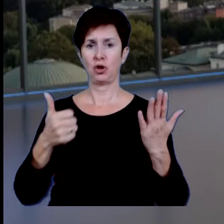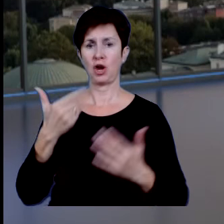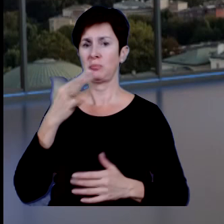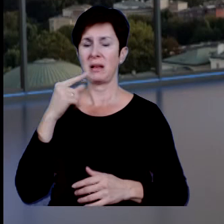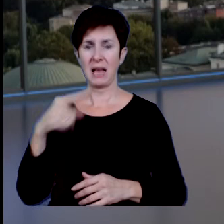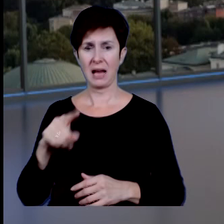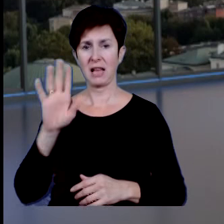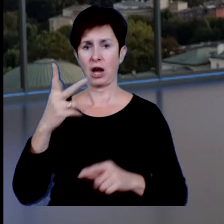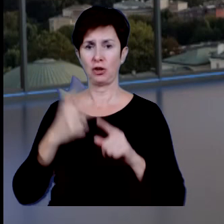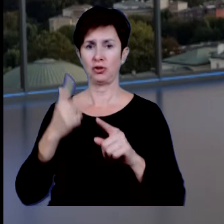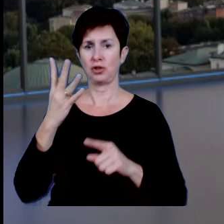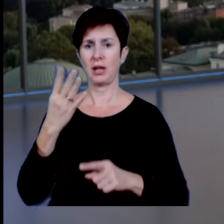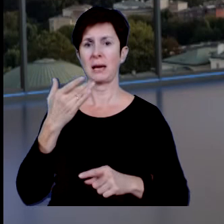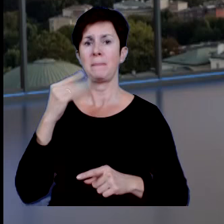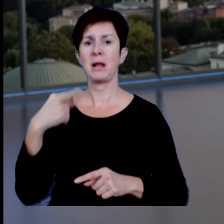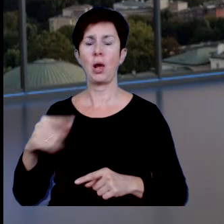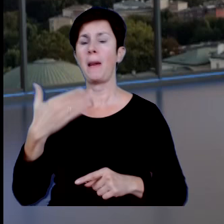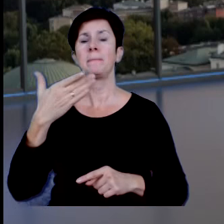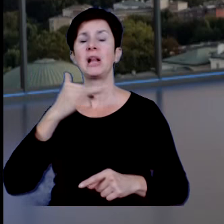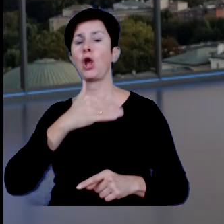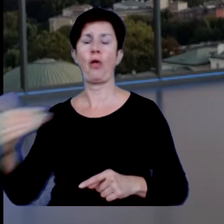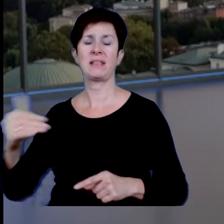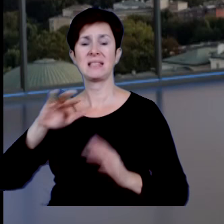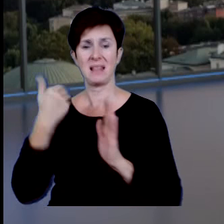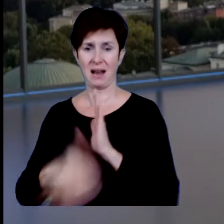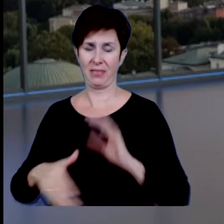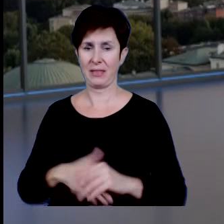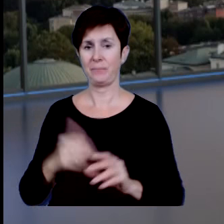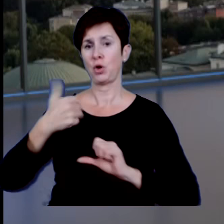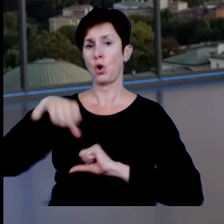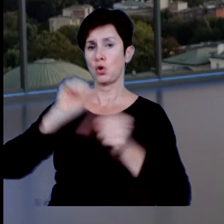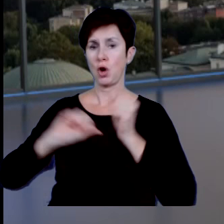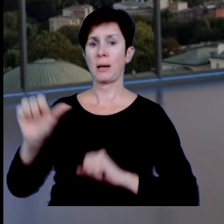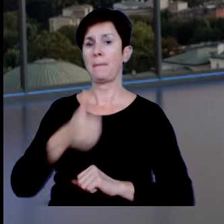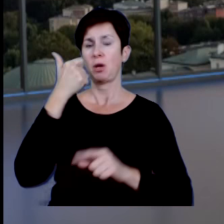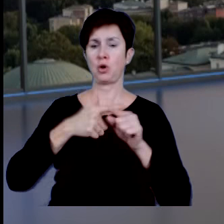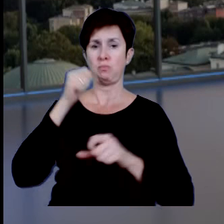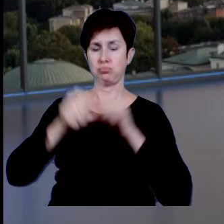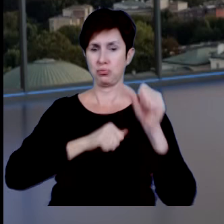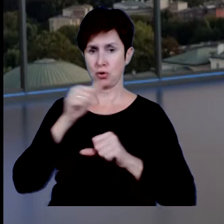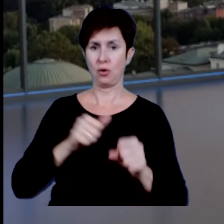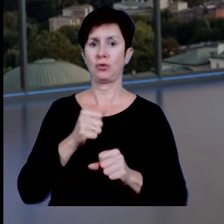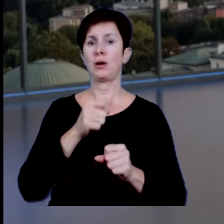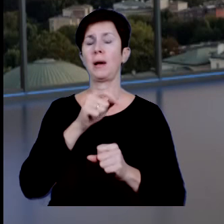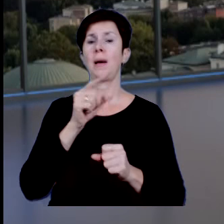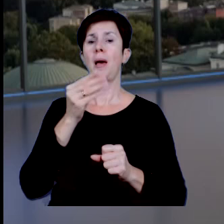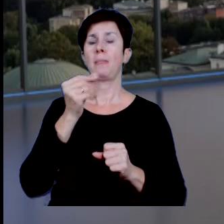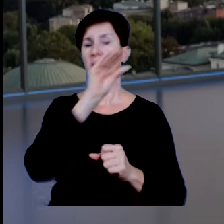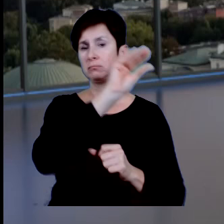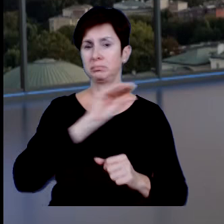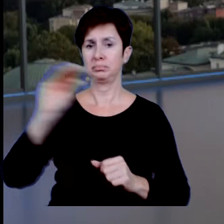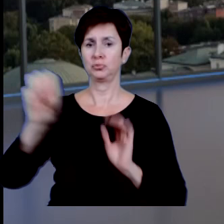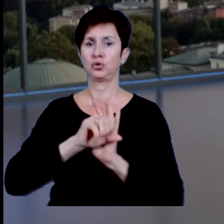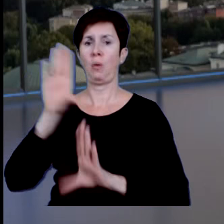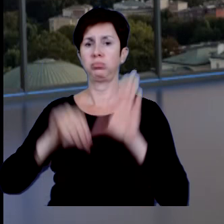ale 34 miliony straty. W ubiegłym roku Orlen w pierwszym półroczu odprowadził do budżetu państwa